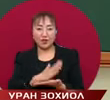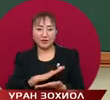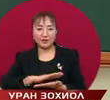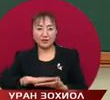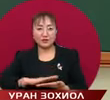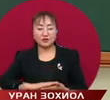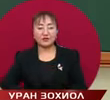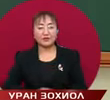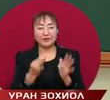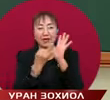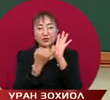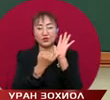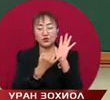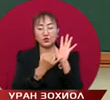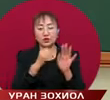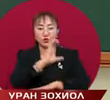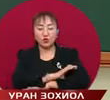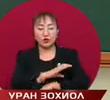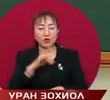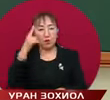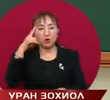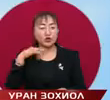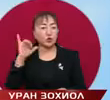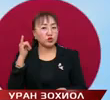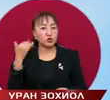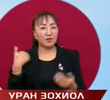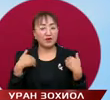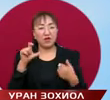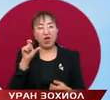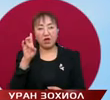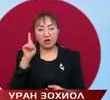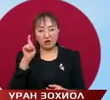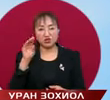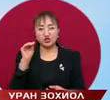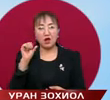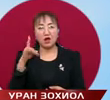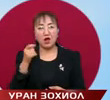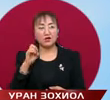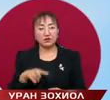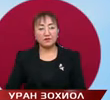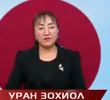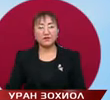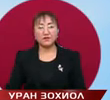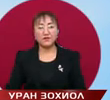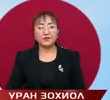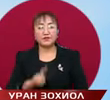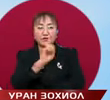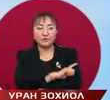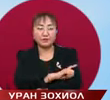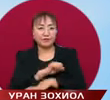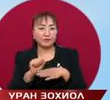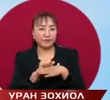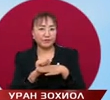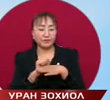Нийслэлийн 76 дугаар сургуулийн Монгол хэл уран зохиолын багш Инх Чаргал. Өнөөдрийн бидний хичээл хэрэглэх зүйлс